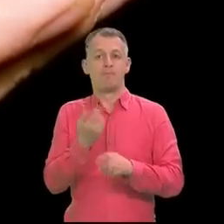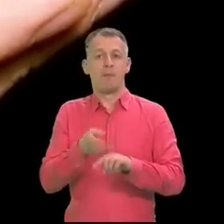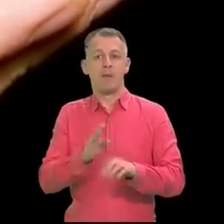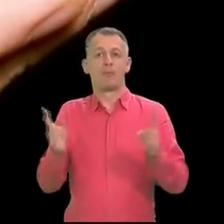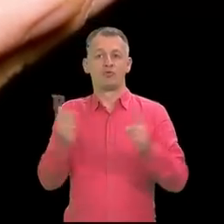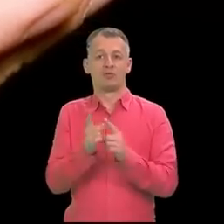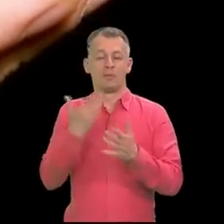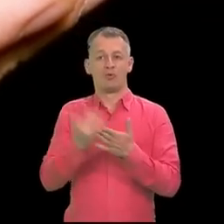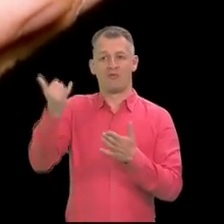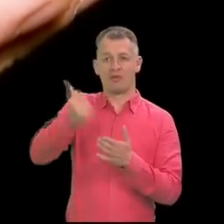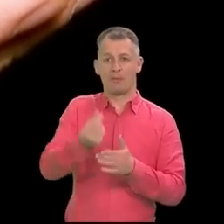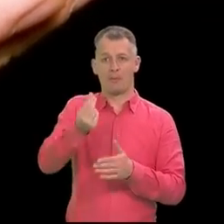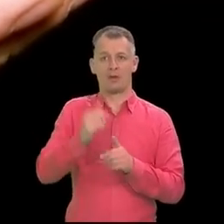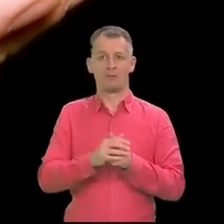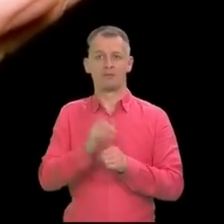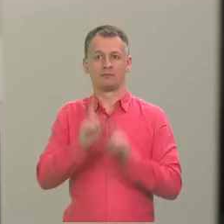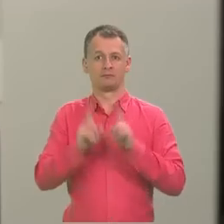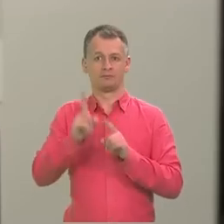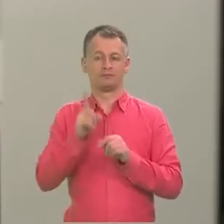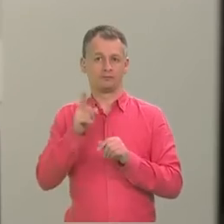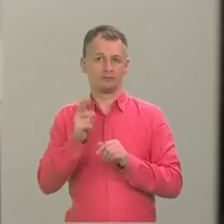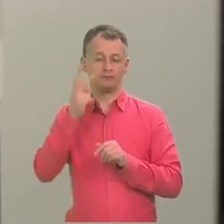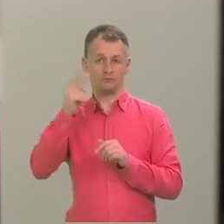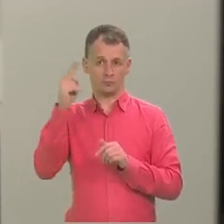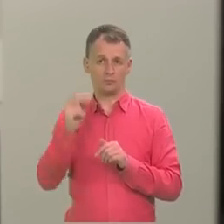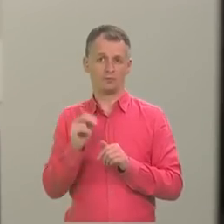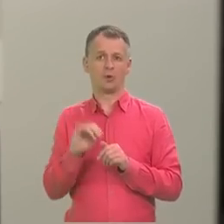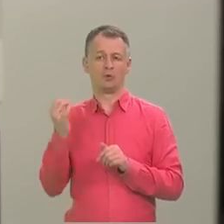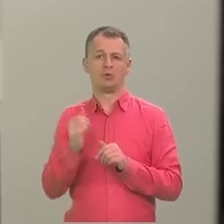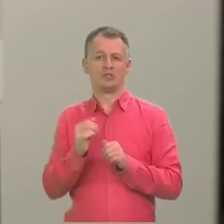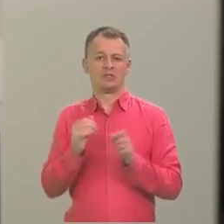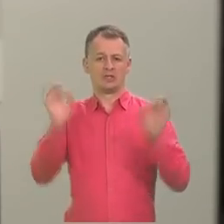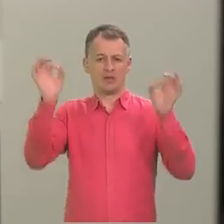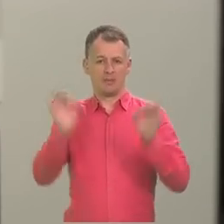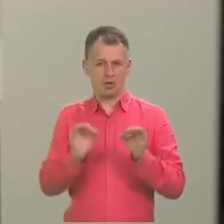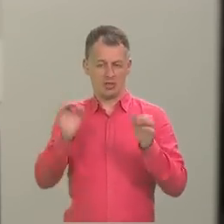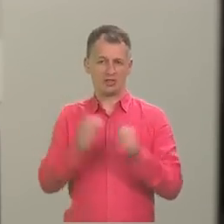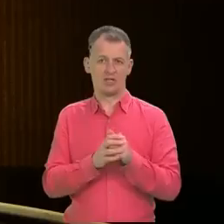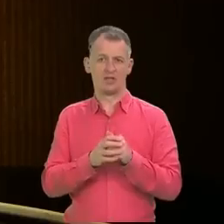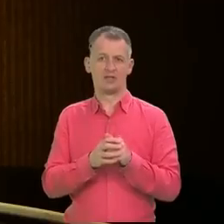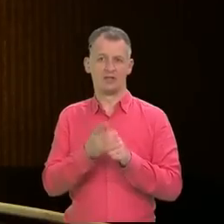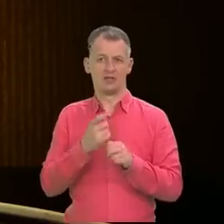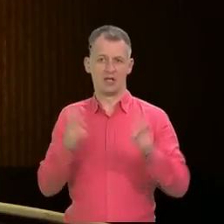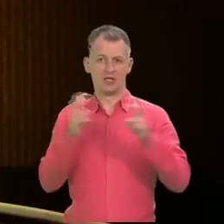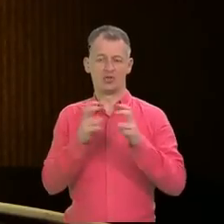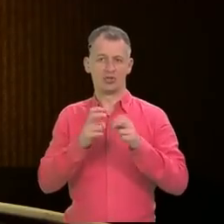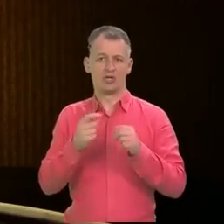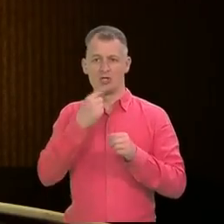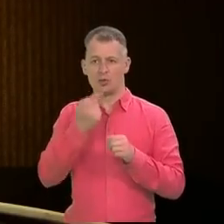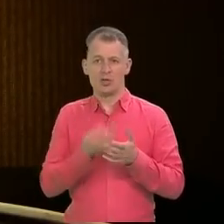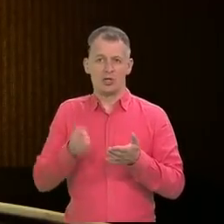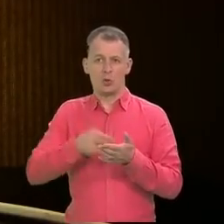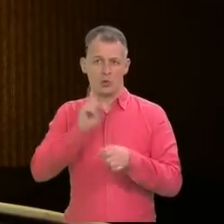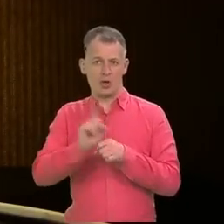ale veniturilor se datorează și diminuării puternice a prețurilor din energie. Dar aș mai adăug un element